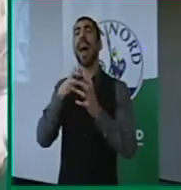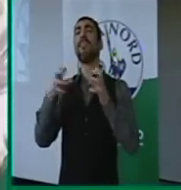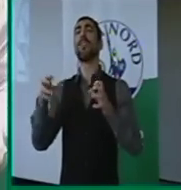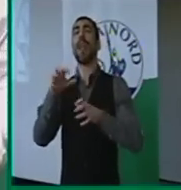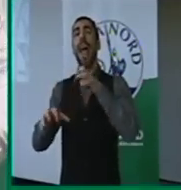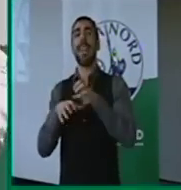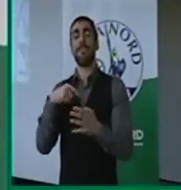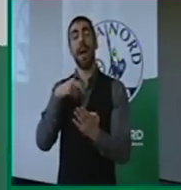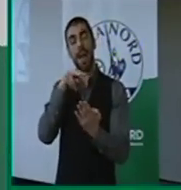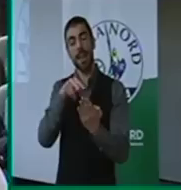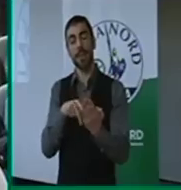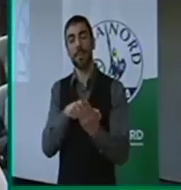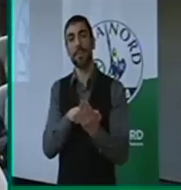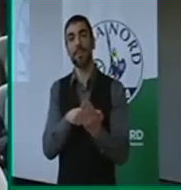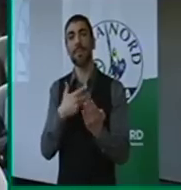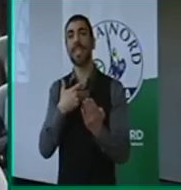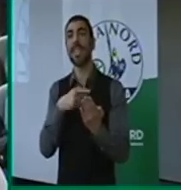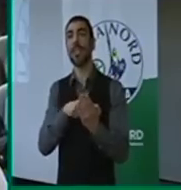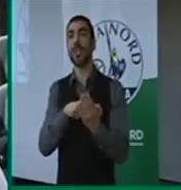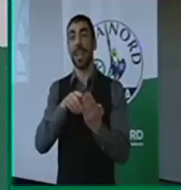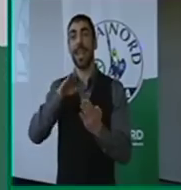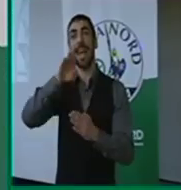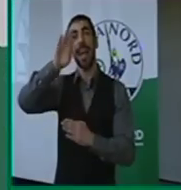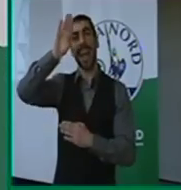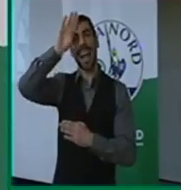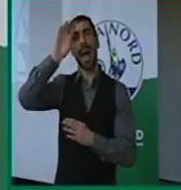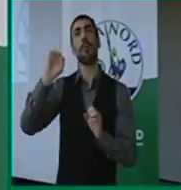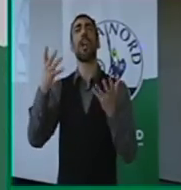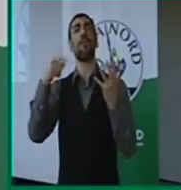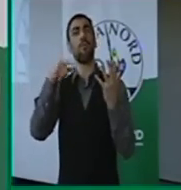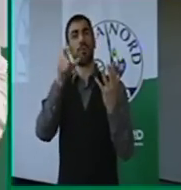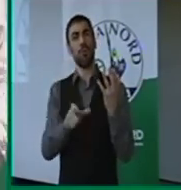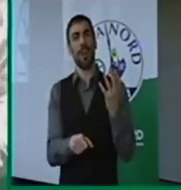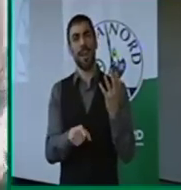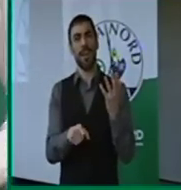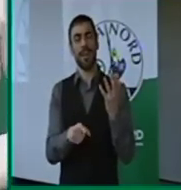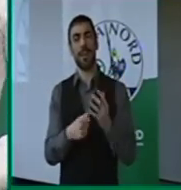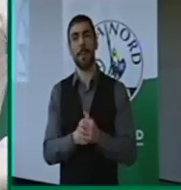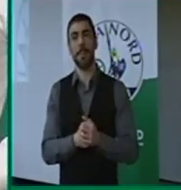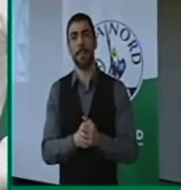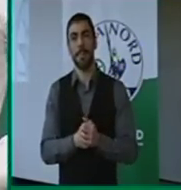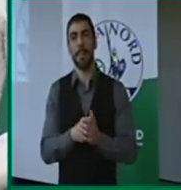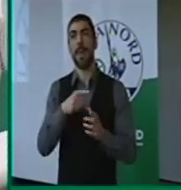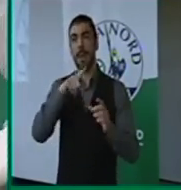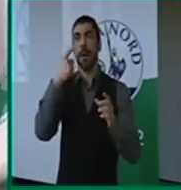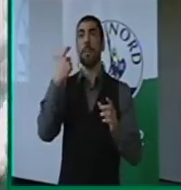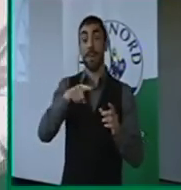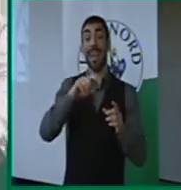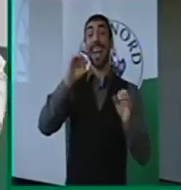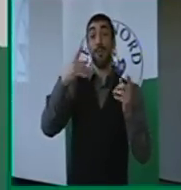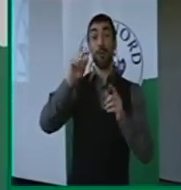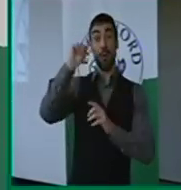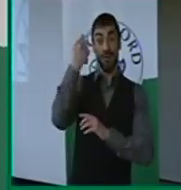e c'era il capo dei rivoluzionari che poi una volta vinta la rivoluzione un quarto d'ora